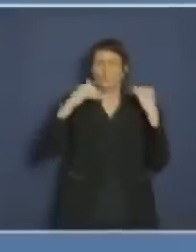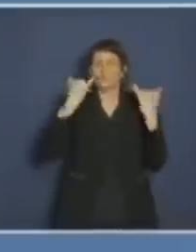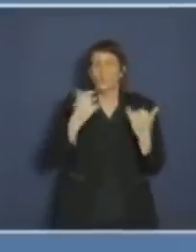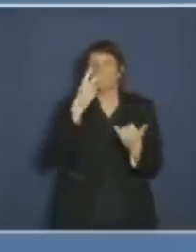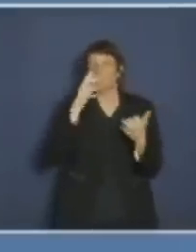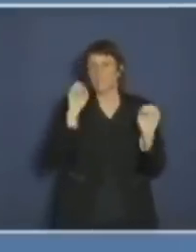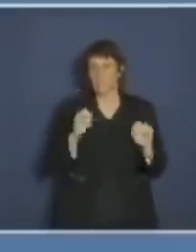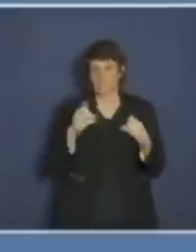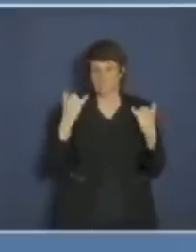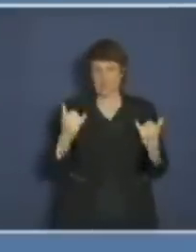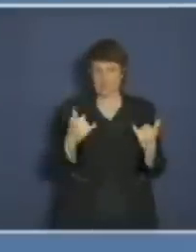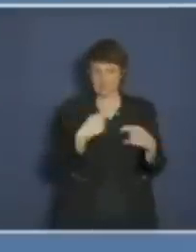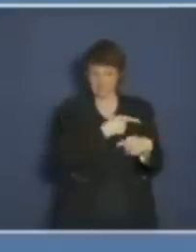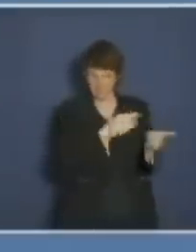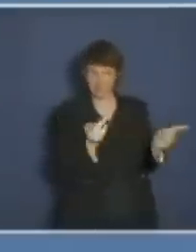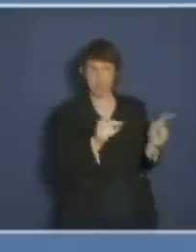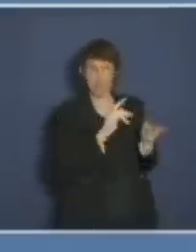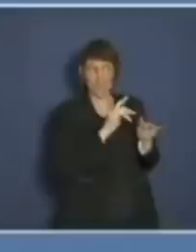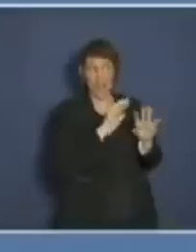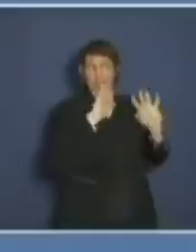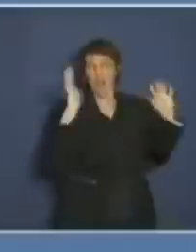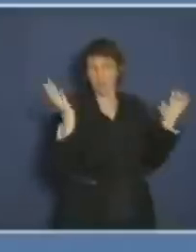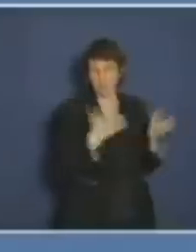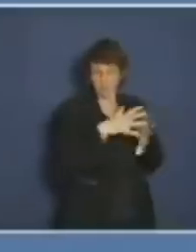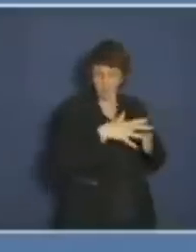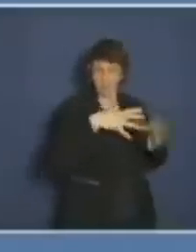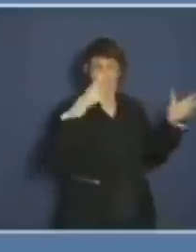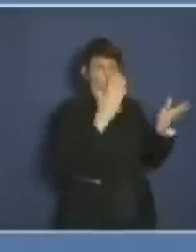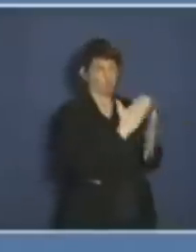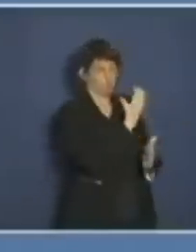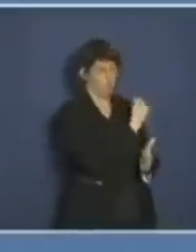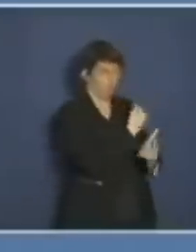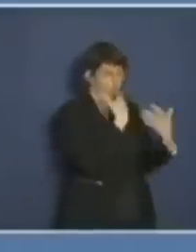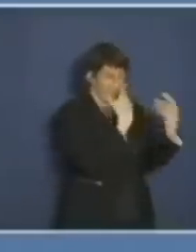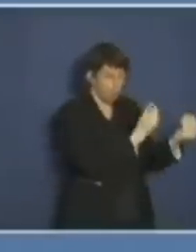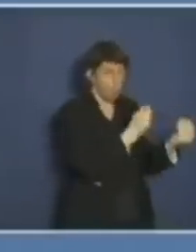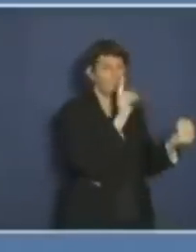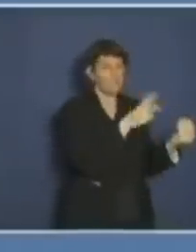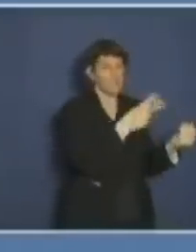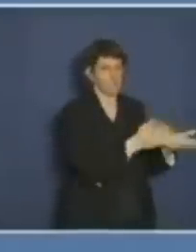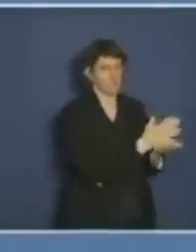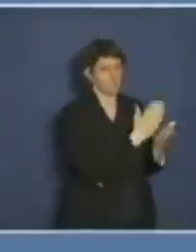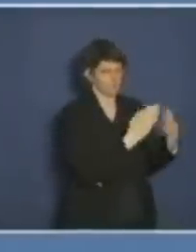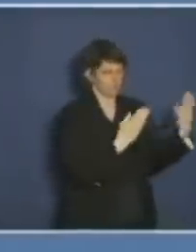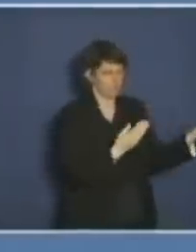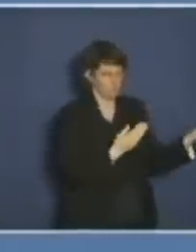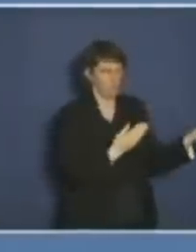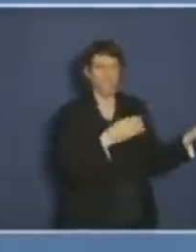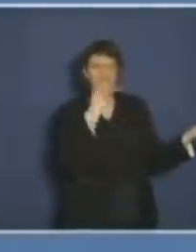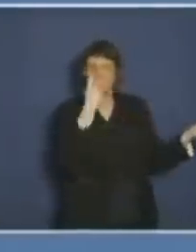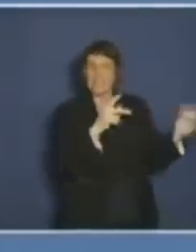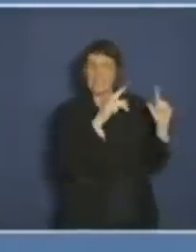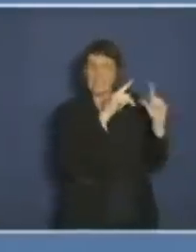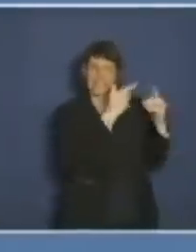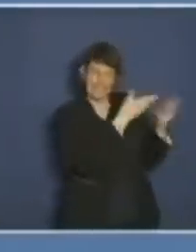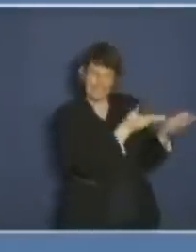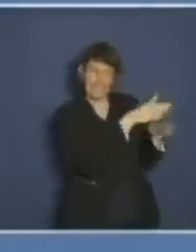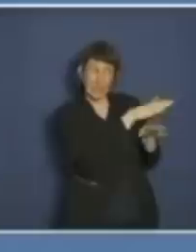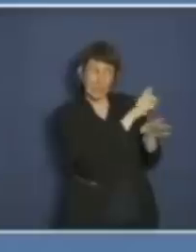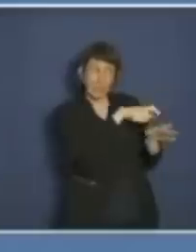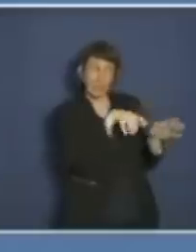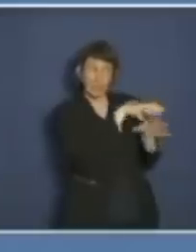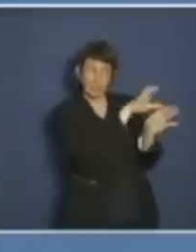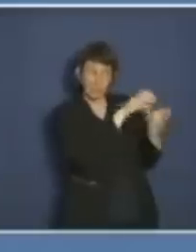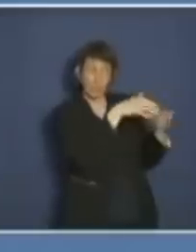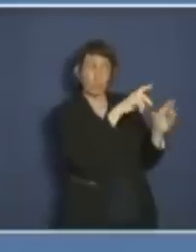die absolute Mehrheit dieser Menschen auch tatsächlich geimpft wurde, und zwar zweifach, wie die Inzidenz in dieser